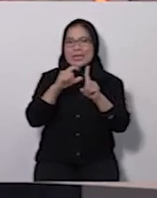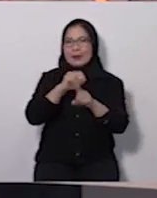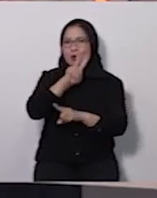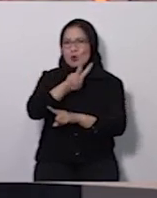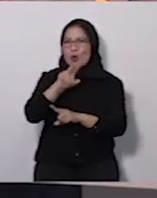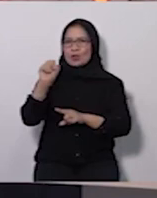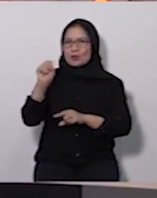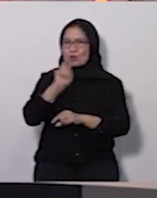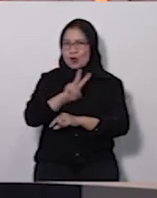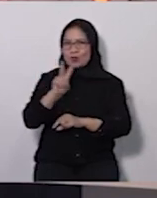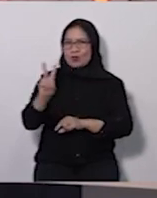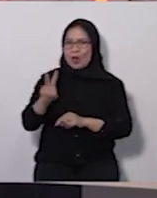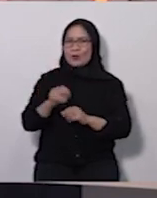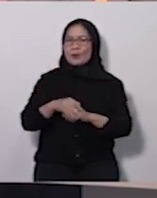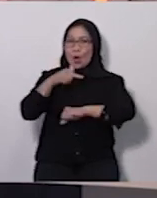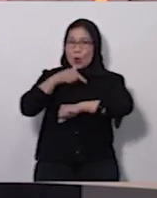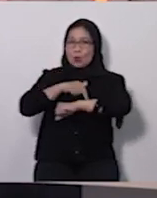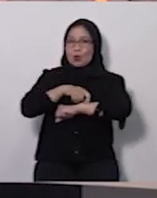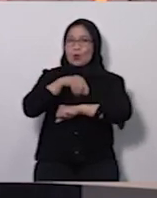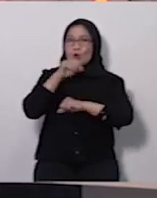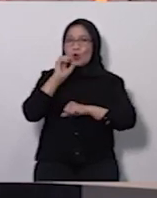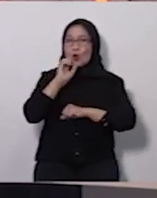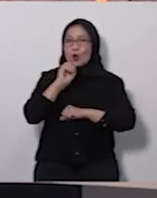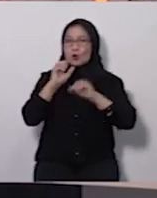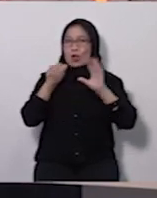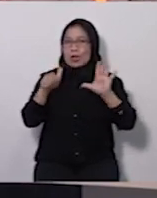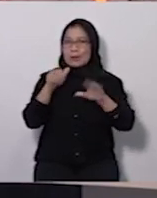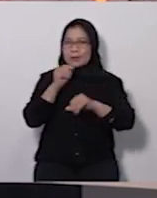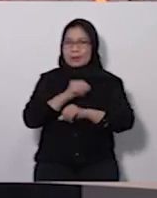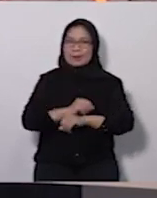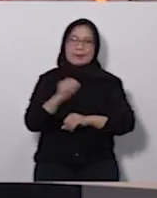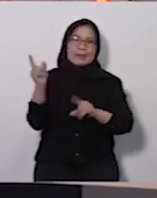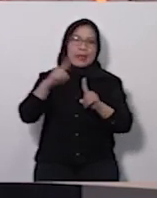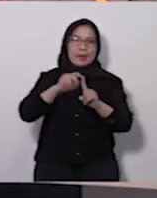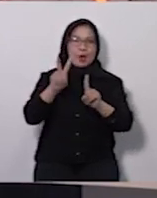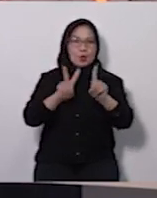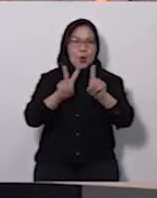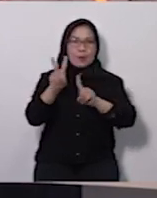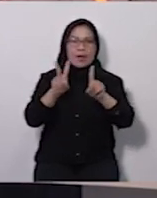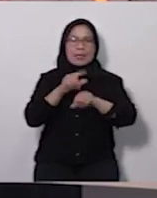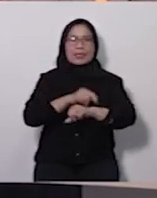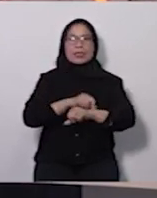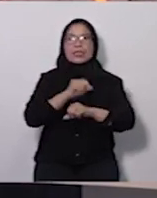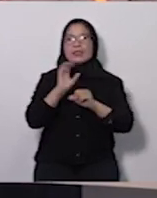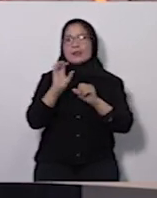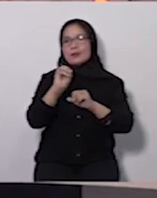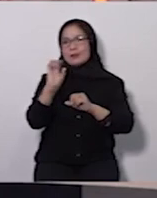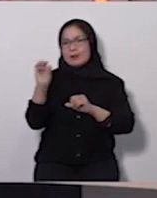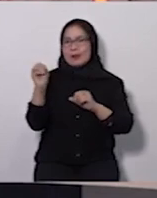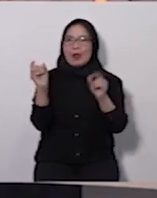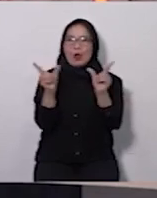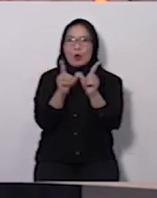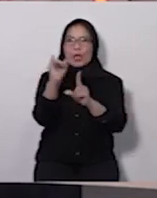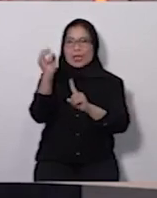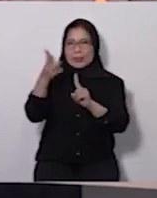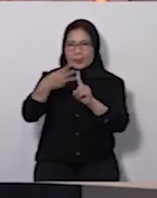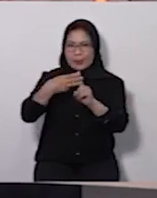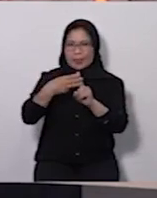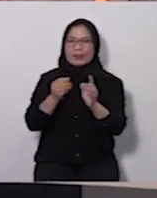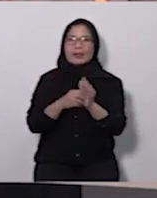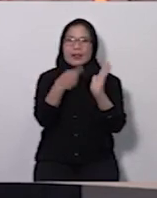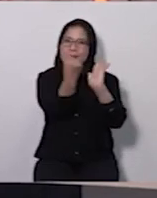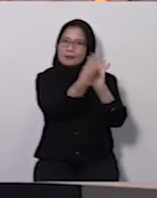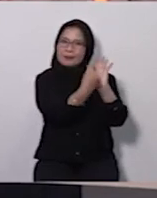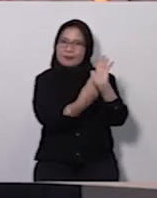2022 pukul 06.00 sampai 12.00 WIB dengan rincian